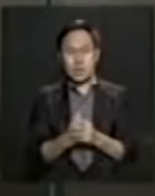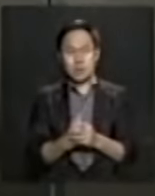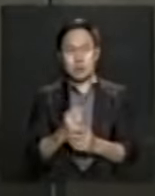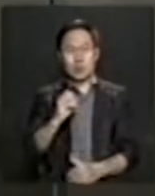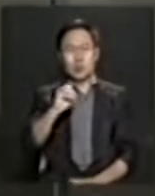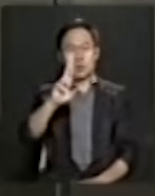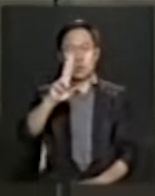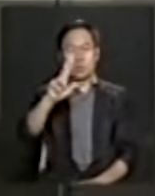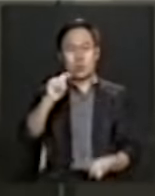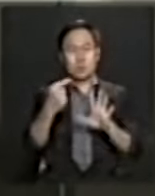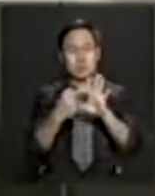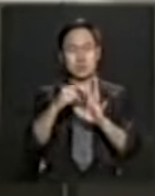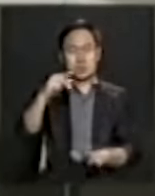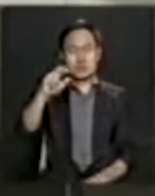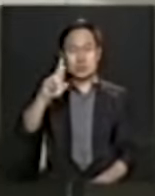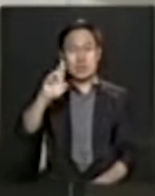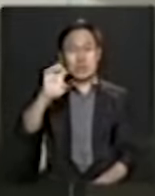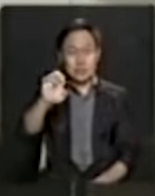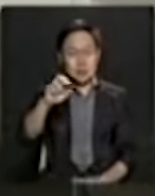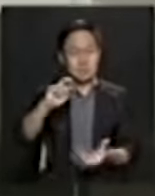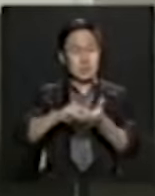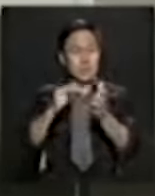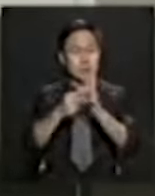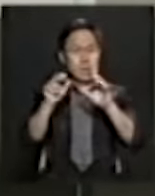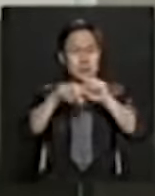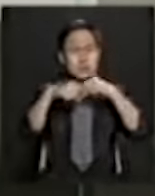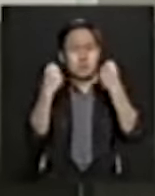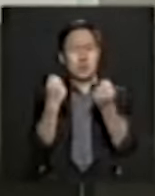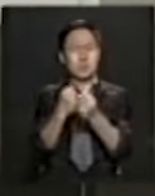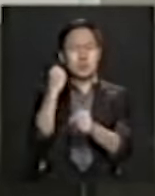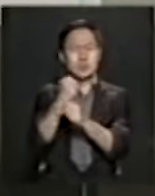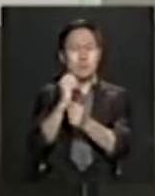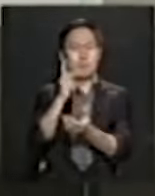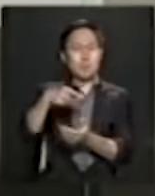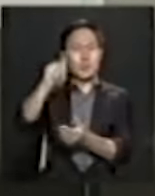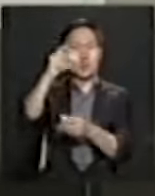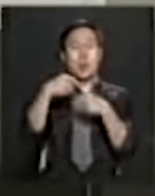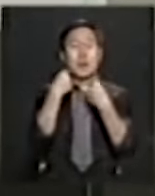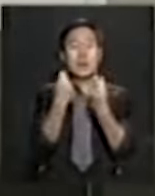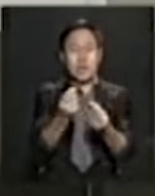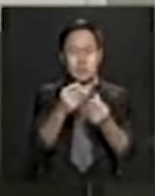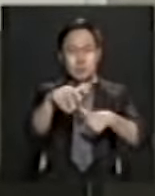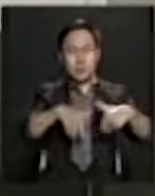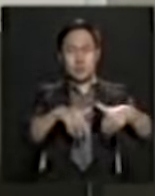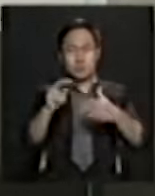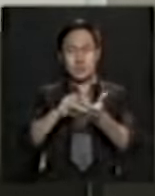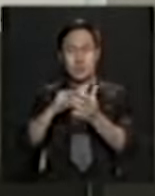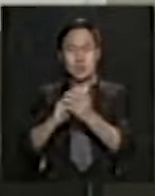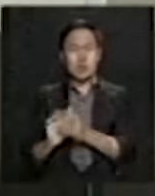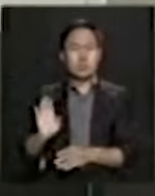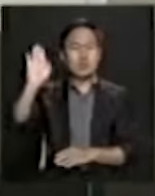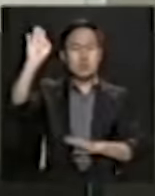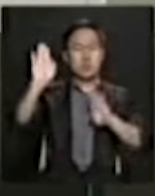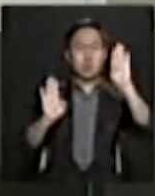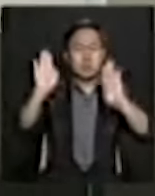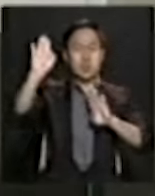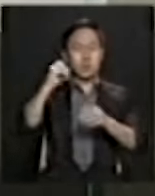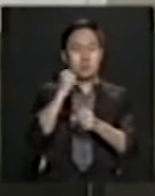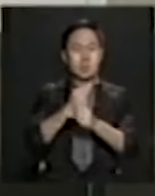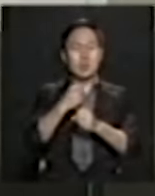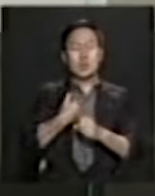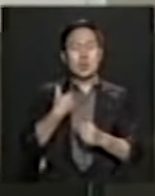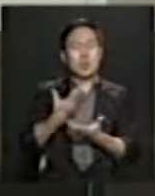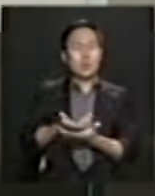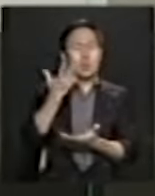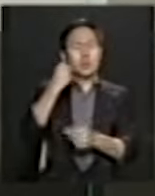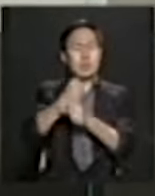ารี่คือองค์กรบำเพ็ญประโยชน ์ นะครับซึ่งเป็นที่รวมของนักธุรกิจที่ประสบความสำเร็จในวิชาชีพมารว